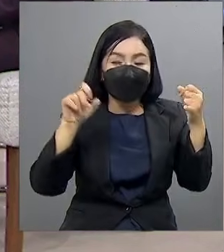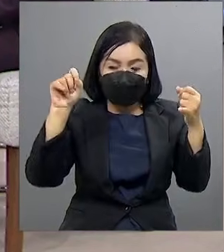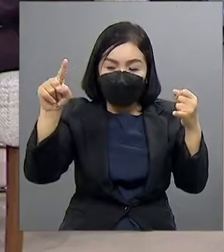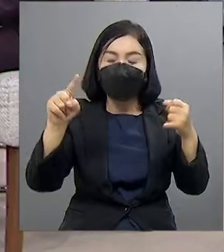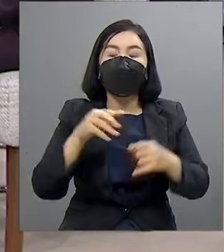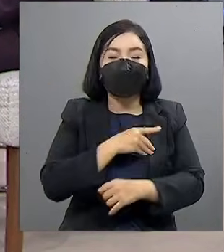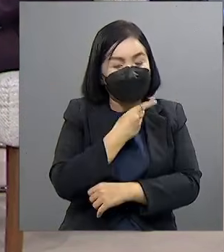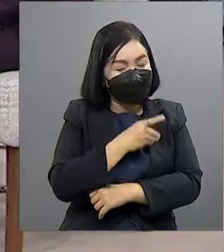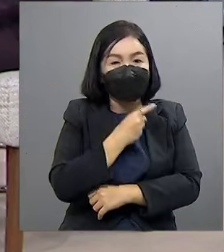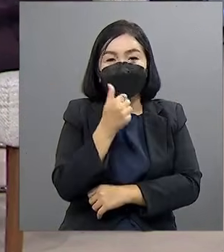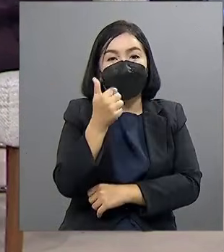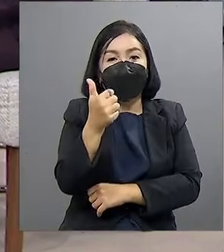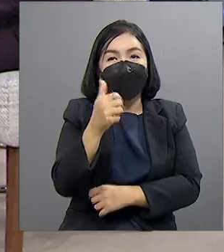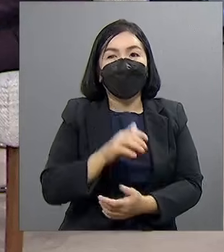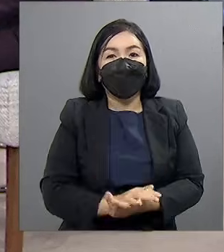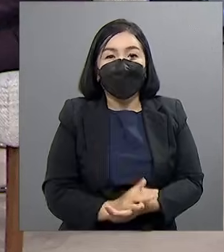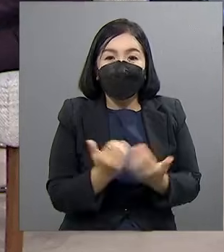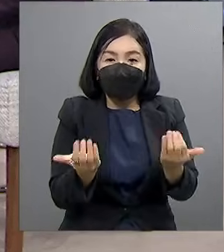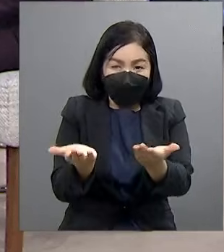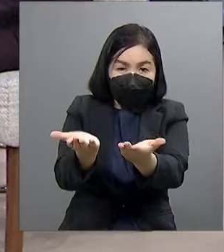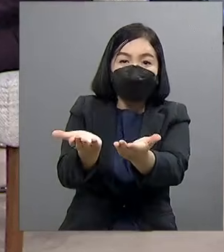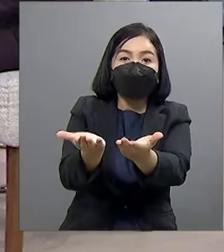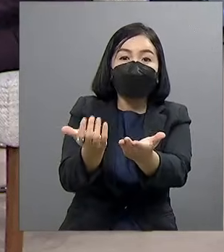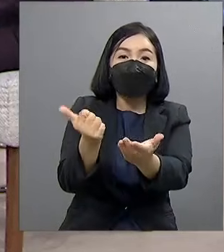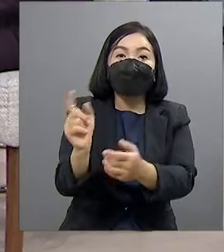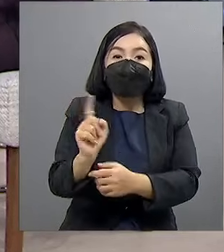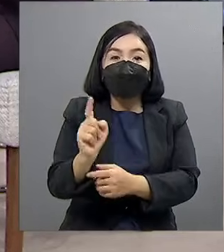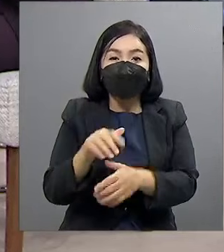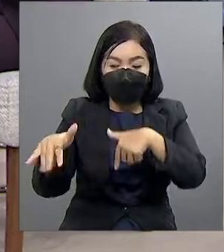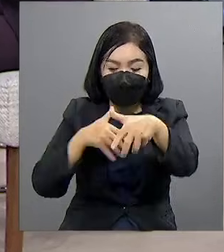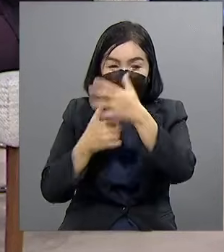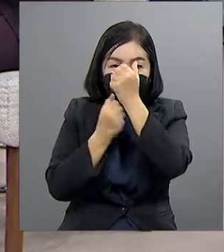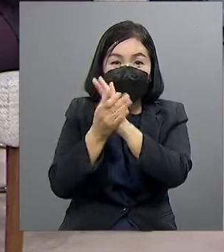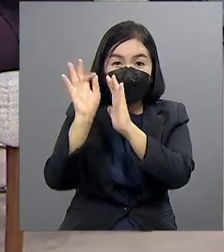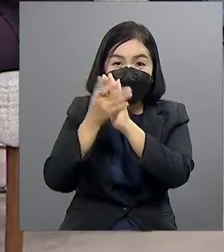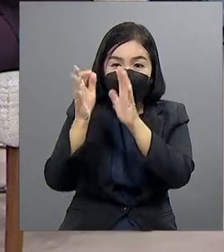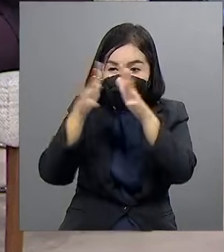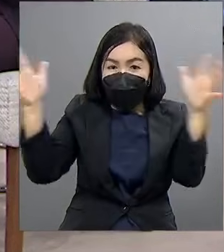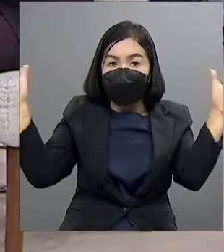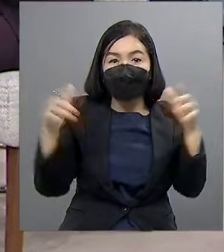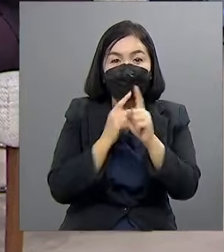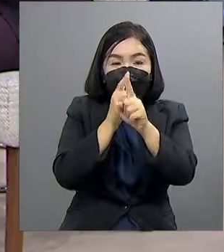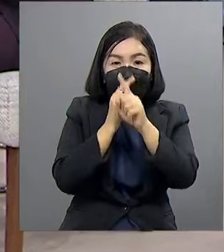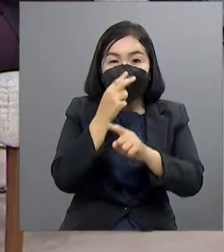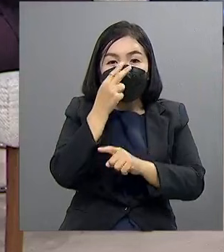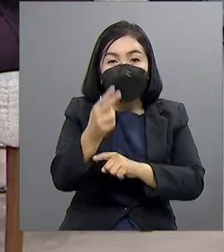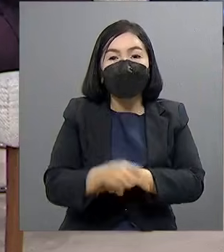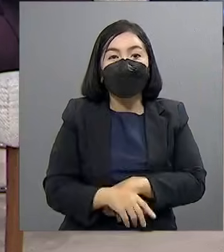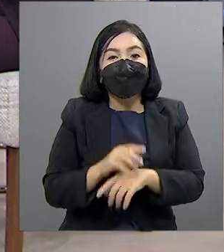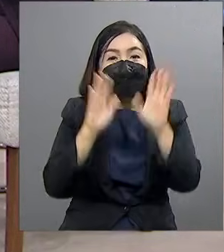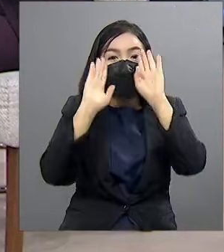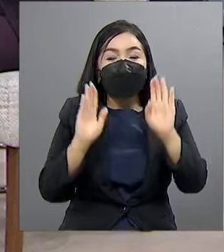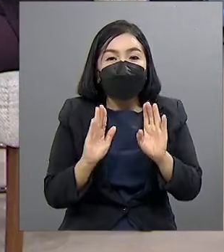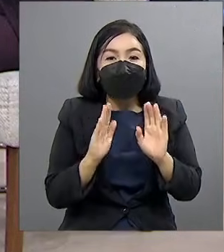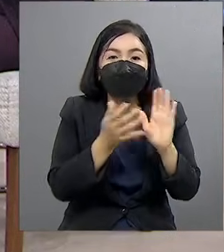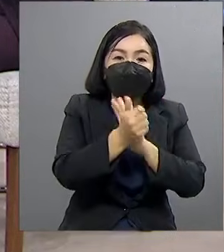ผู้ชม วันนี้คือต้องยกให้เป็นอธิวัฒน์เดย์นะเพราะว่า FC ใน Facebook เนี่ยก็มากันเยอะแซวคุณเรื่องของคุณเป็นจอมยุทธเขาเชียร์ให้คุณไปเ